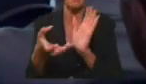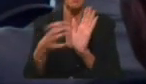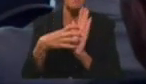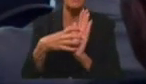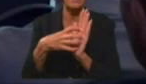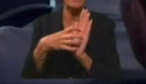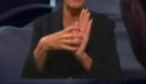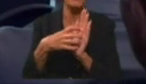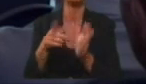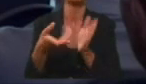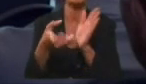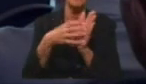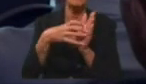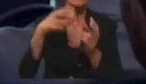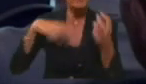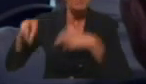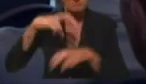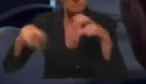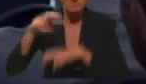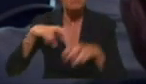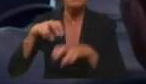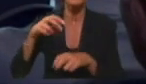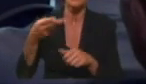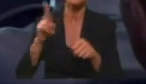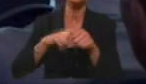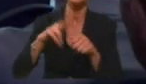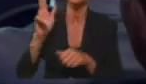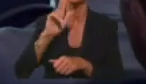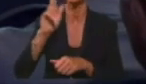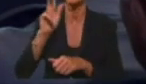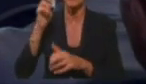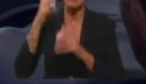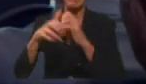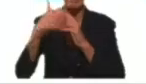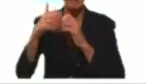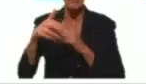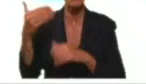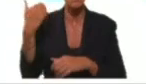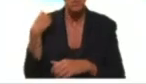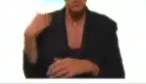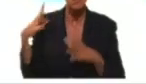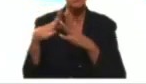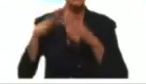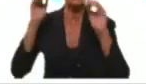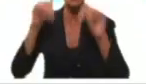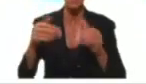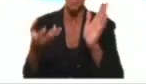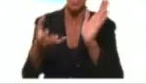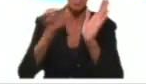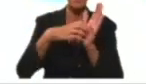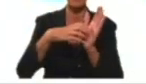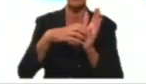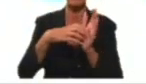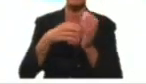tak, mobilne, które ktoś parę lat temu starał się policzyć i wyszło może tam dziesiątki tysięcy takich aplikacji mobilnych.